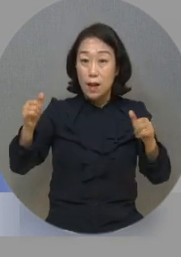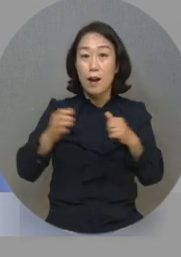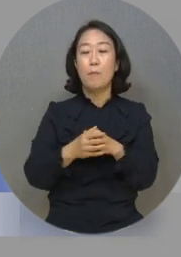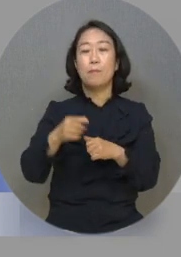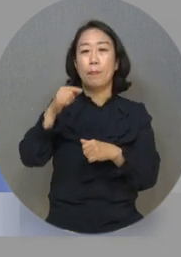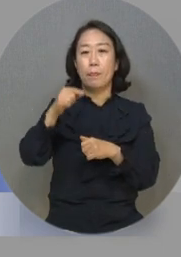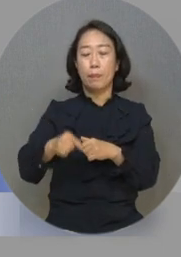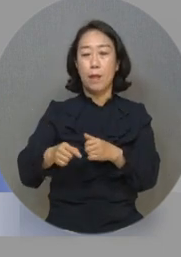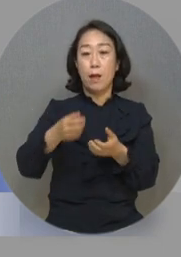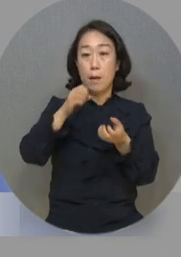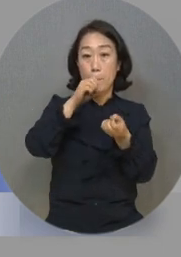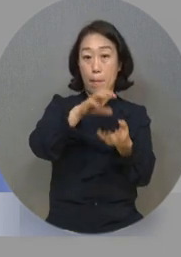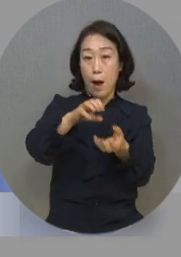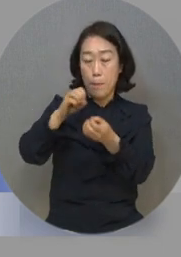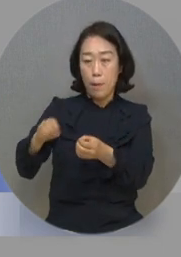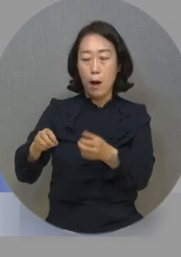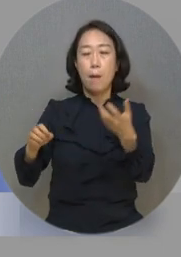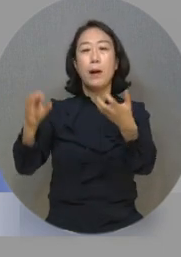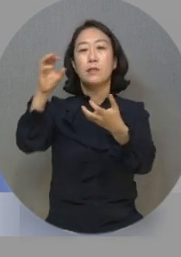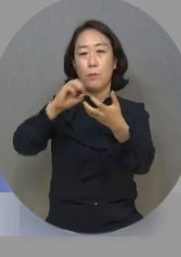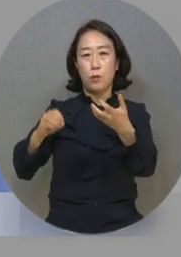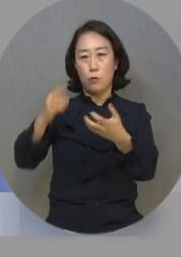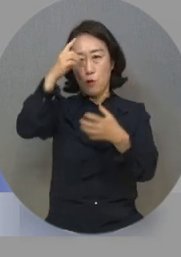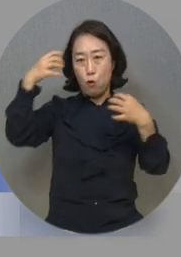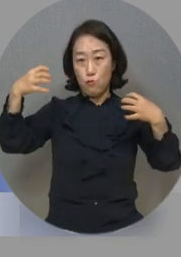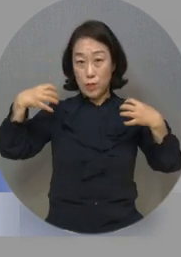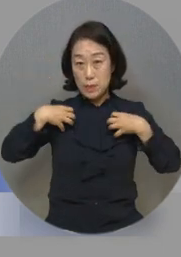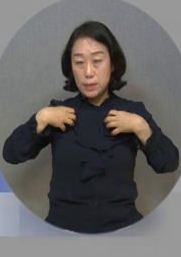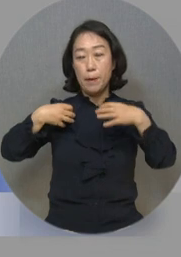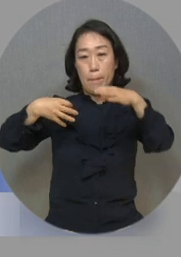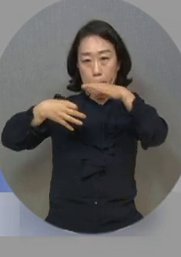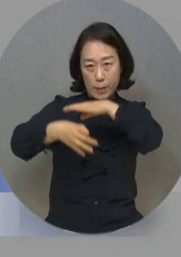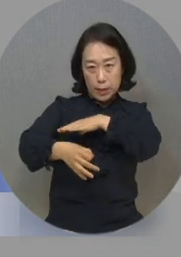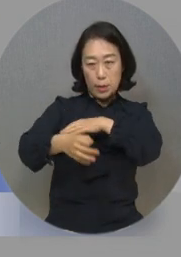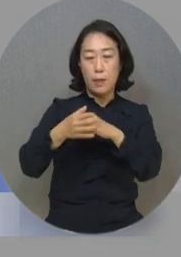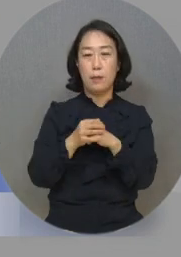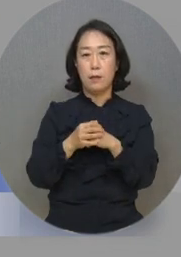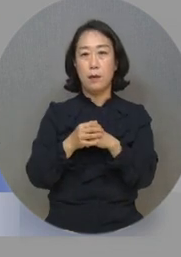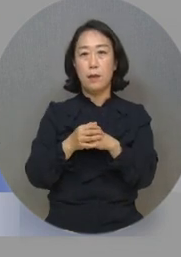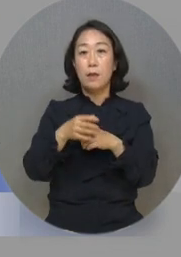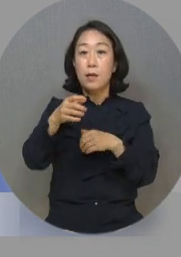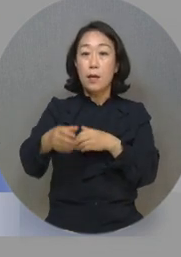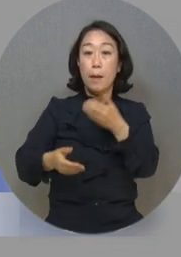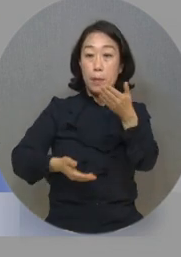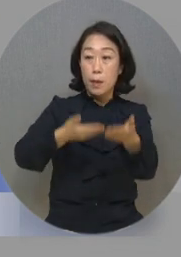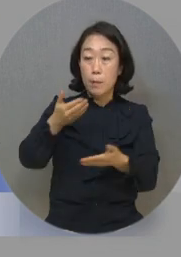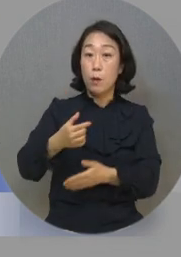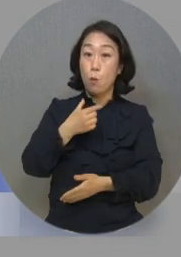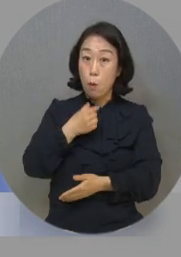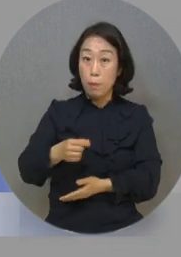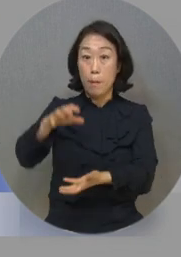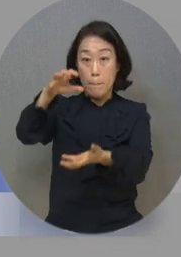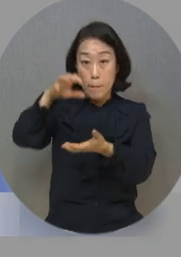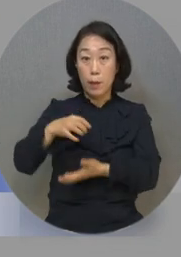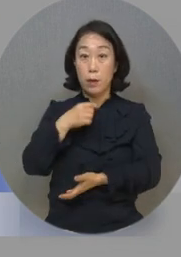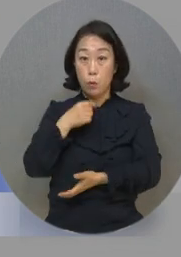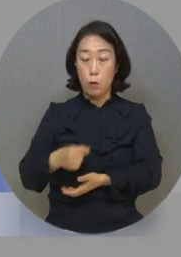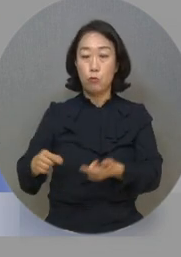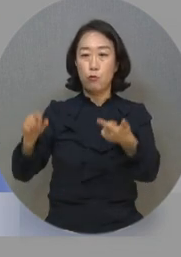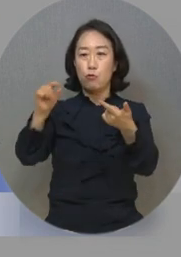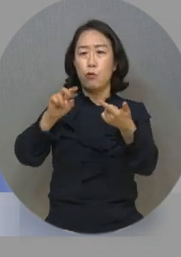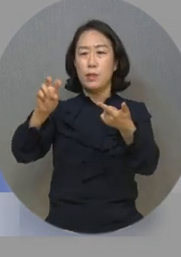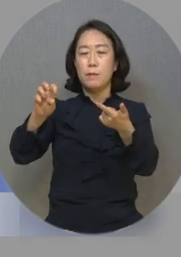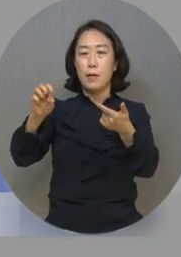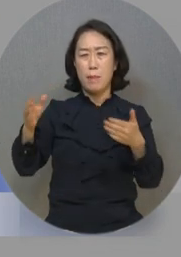서울시가 보급기기 제품 가격에 80%를 지원합니다 보족에게 보급을 희망하는 장애인은 오는 6월